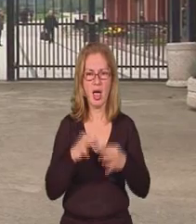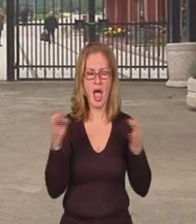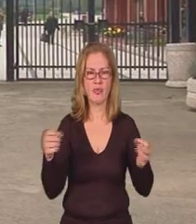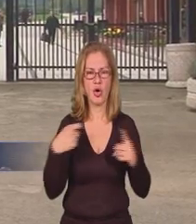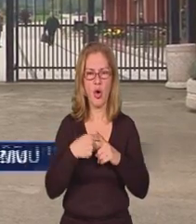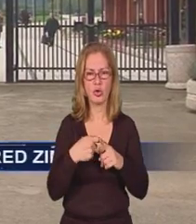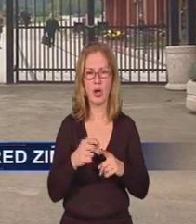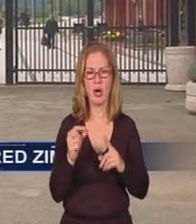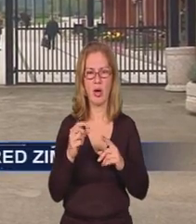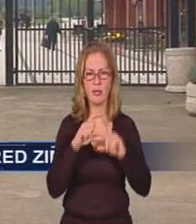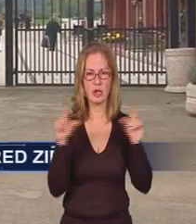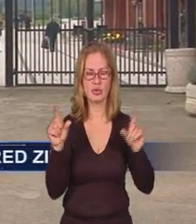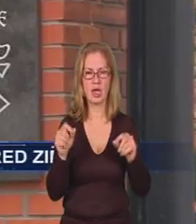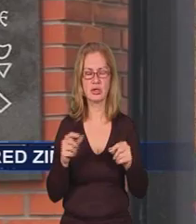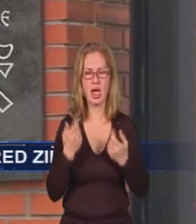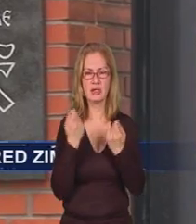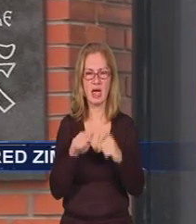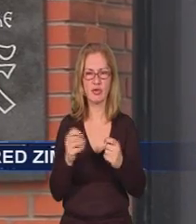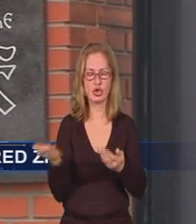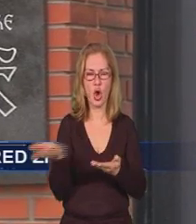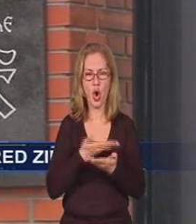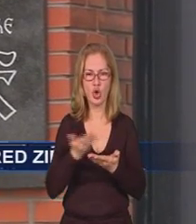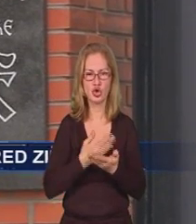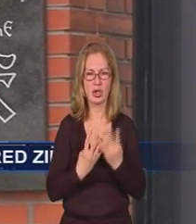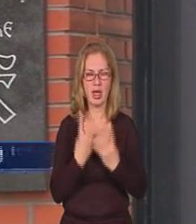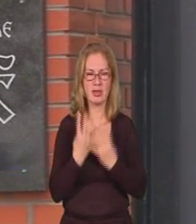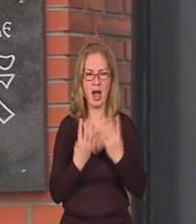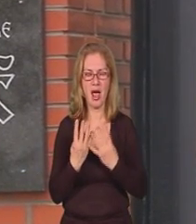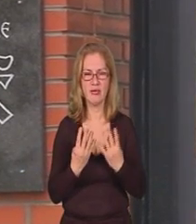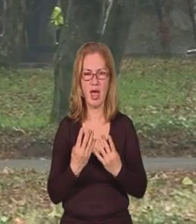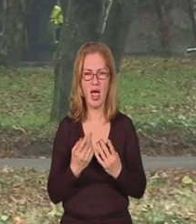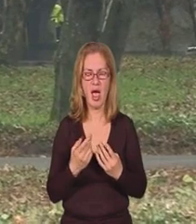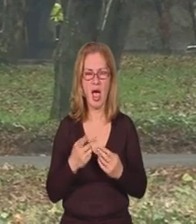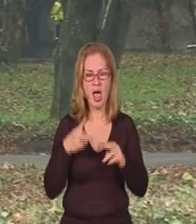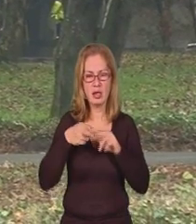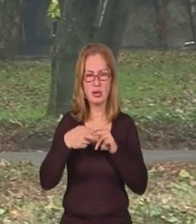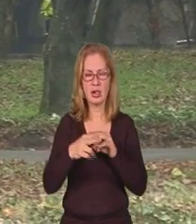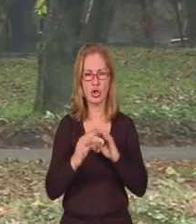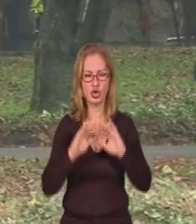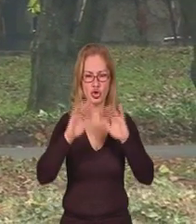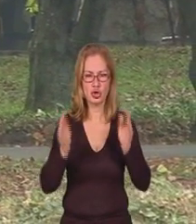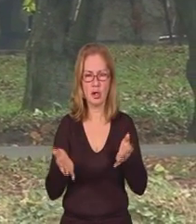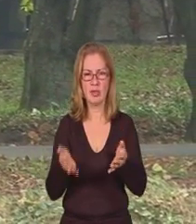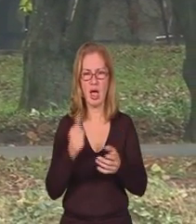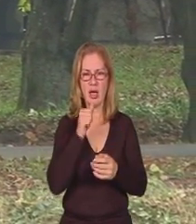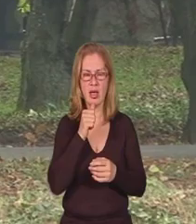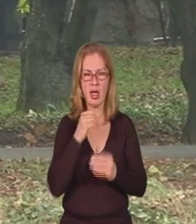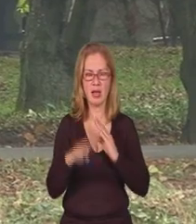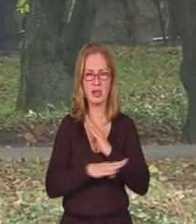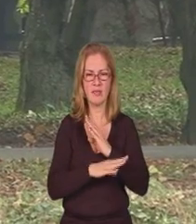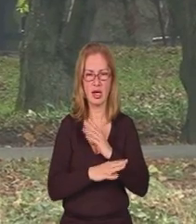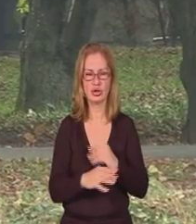nadležnosti javno-komunalnog preduzeća Lisije završeno je košenje trave, a u toku su radovi na orezivanju šiblja i drveća i uklanjanju